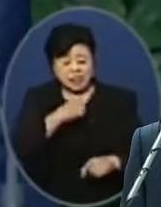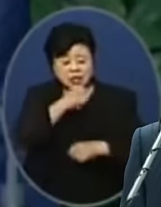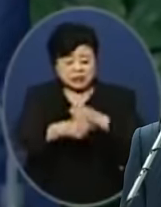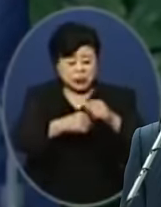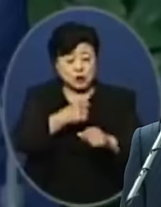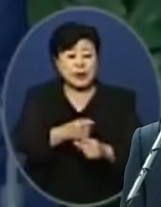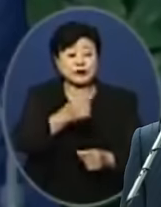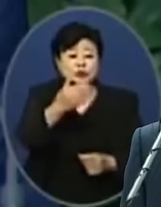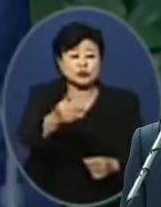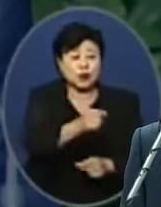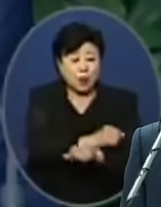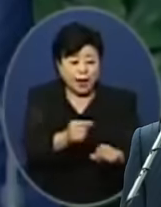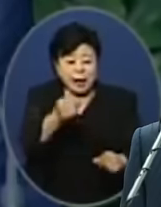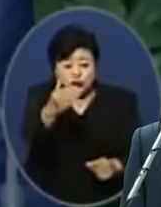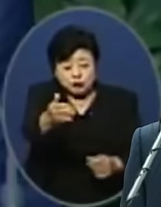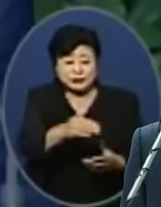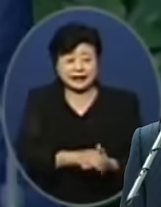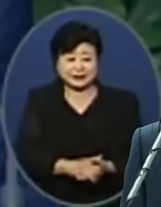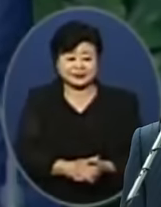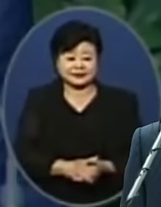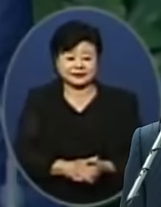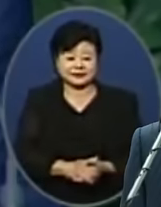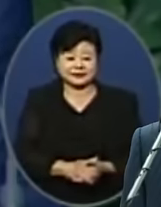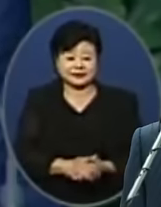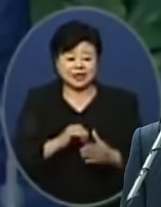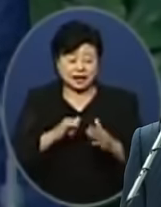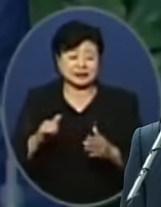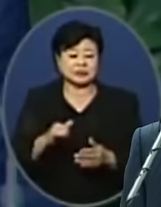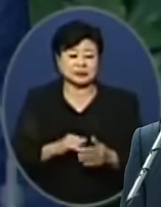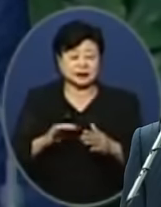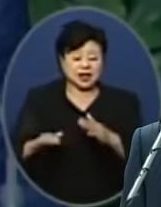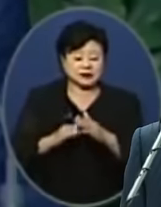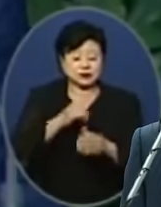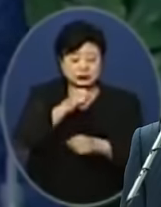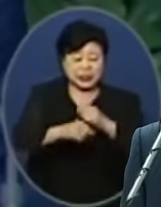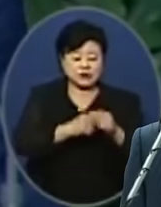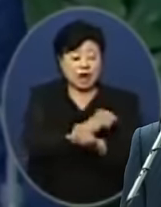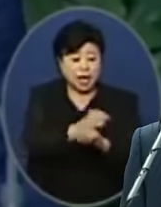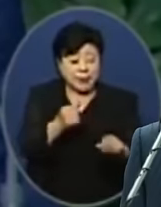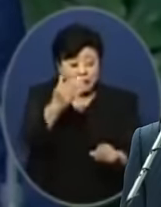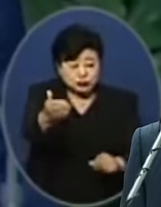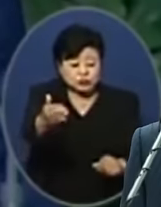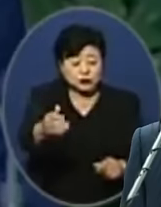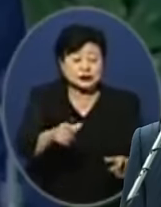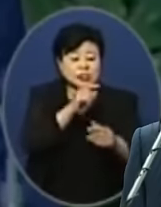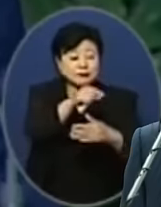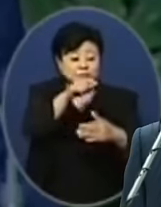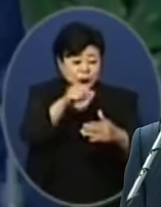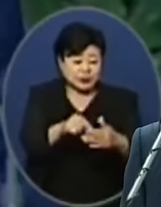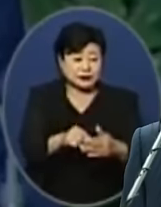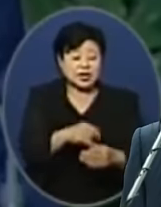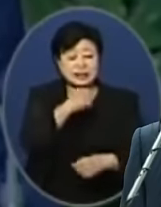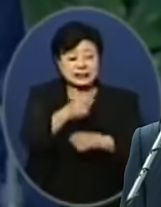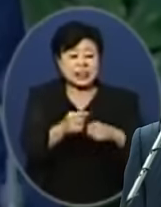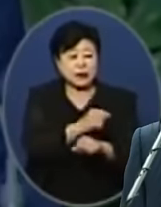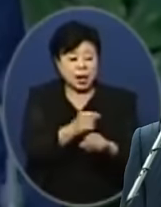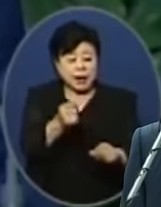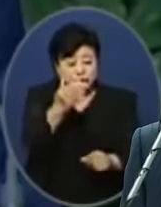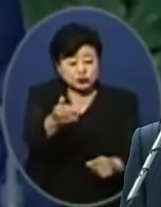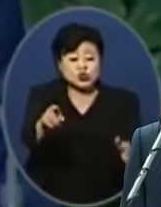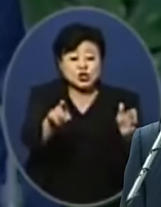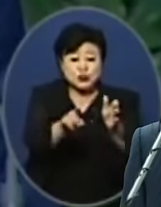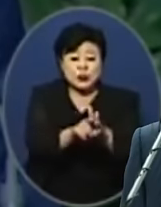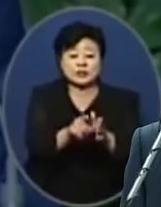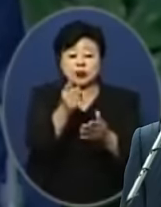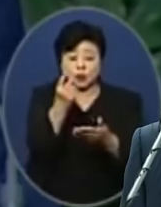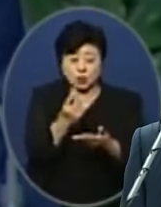자유롭게 만들어주시고 해방시켜주시고 가족을 가정을 자유와 해방 여러분의 생활을 자유와 해방을 주시기